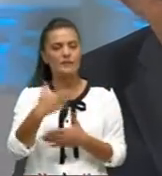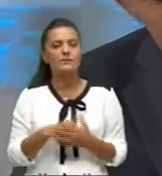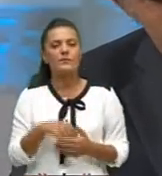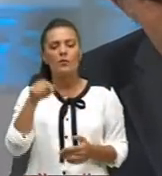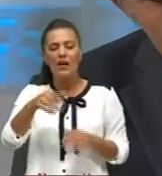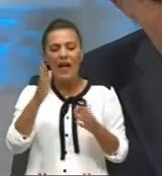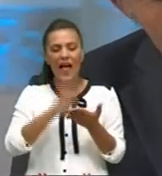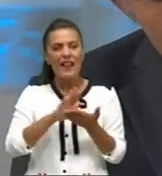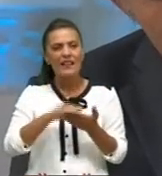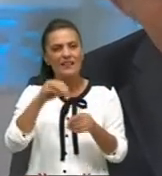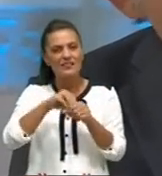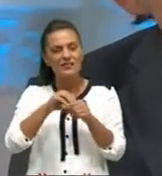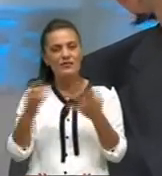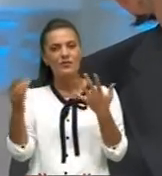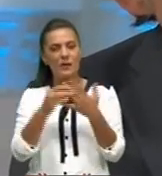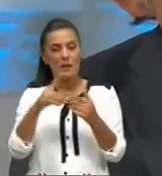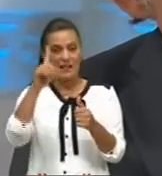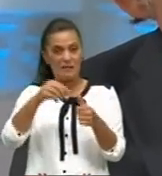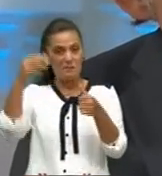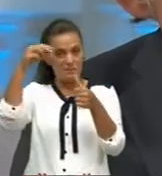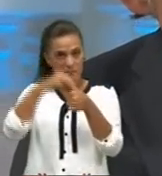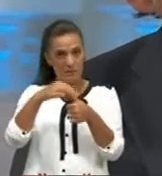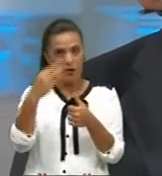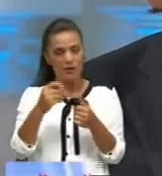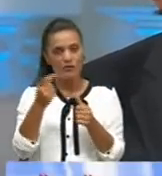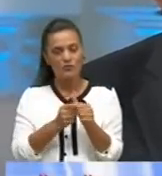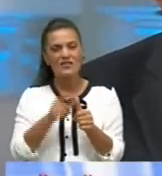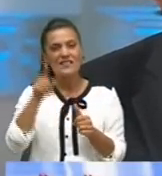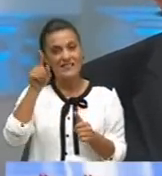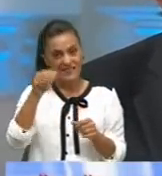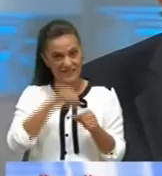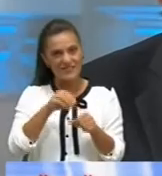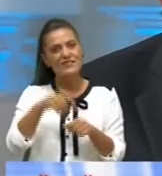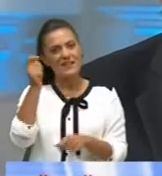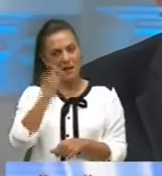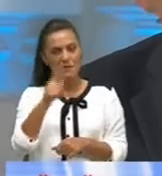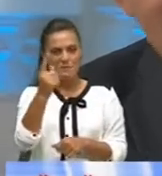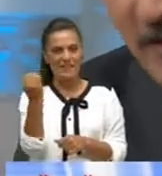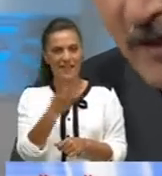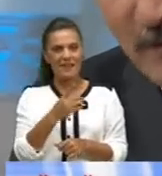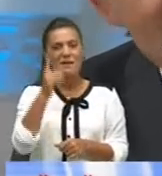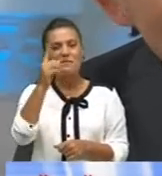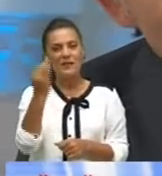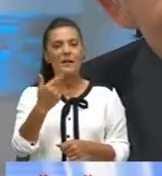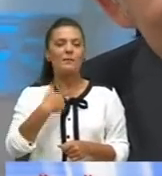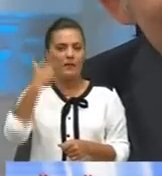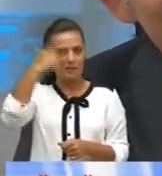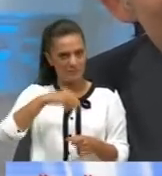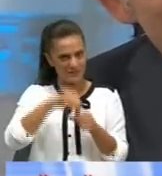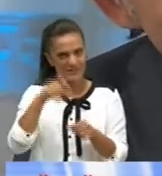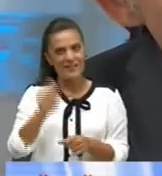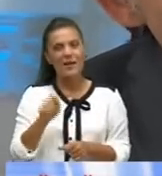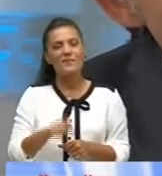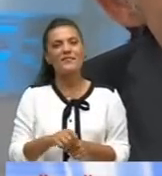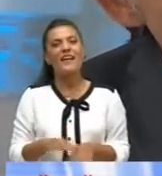Bu elimde taktığım, baş parmağa takılan bir yüzük. Sizin için de yaptım teşekkür bir ederim tane. Çok bir tane teşekkür de Başak ederim. Hanım için yaptım. Çok